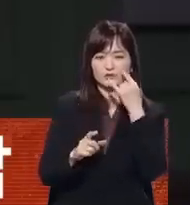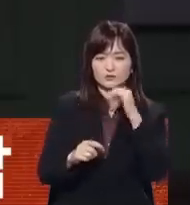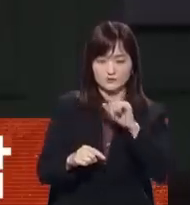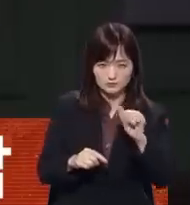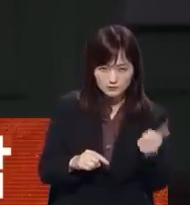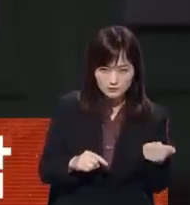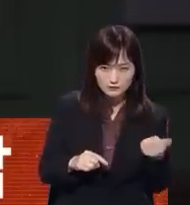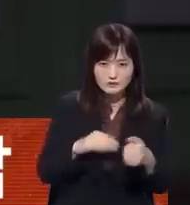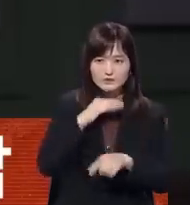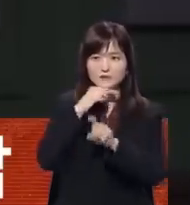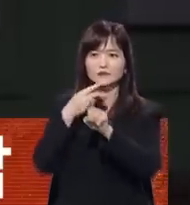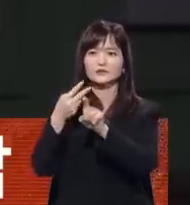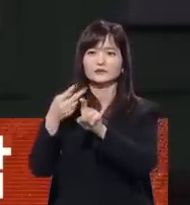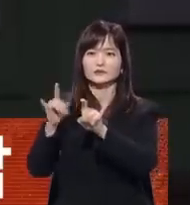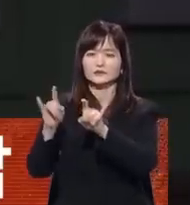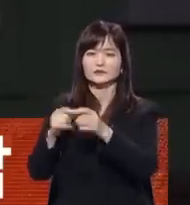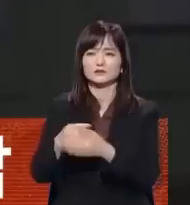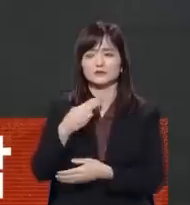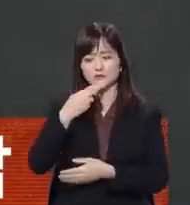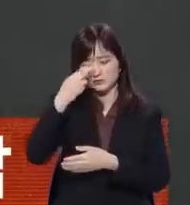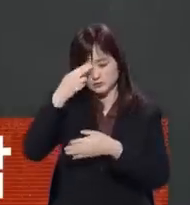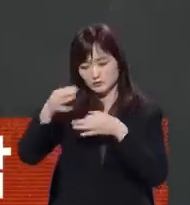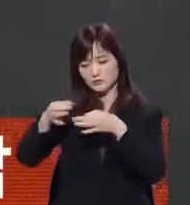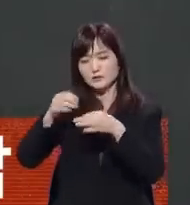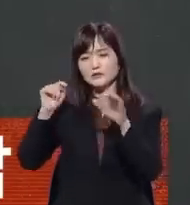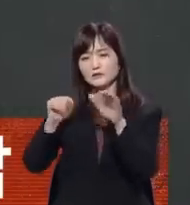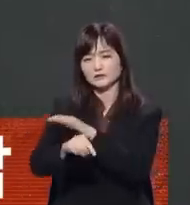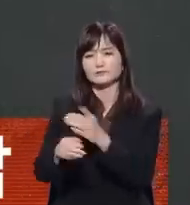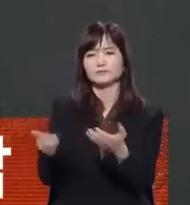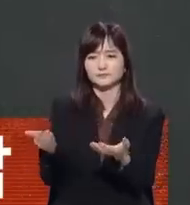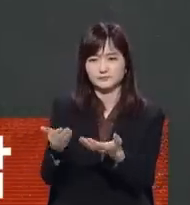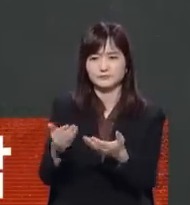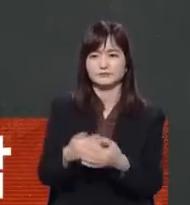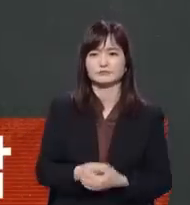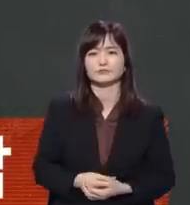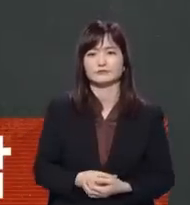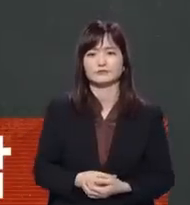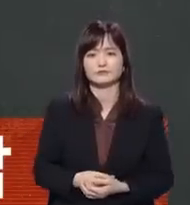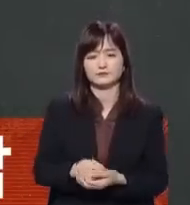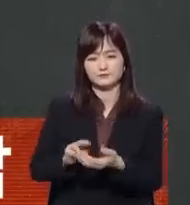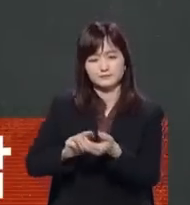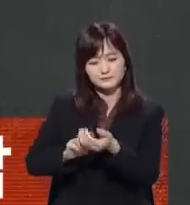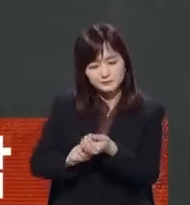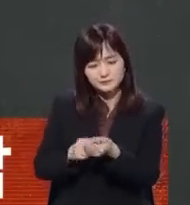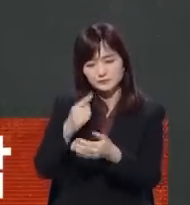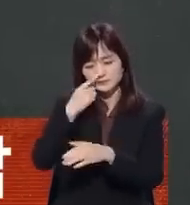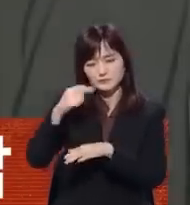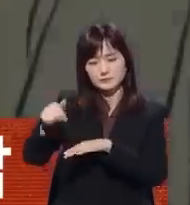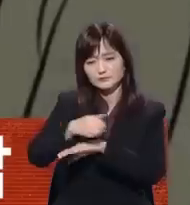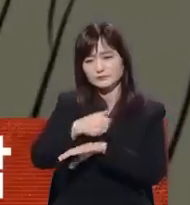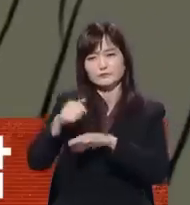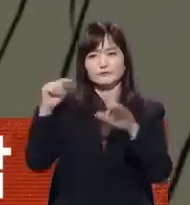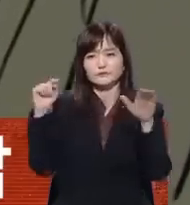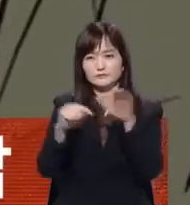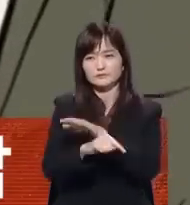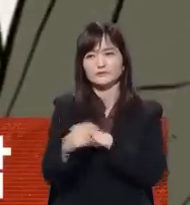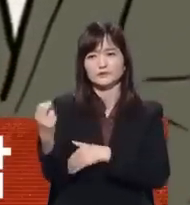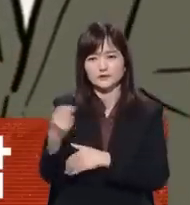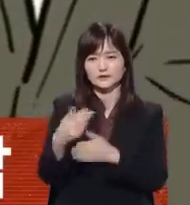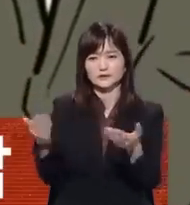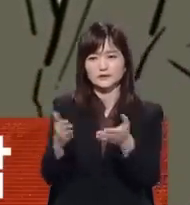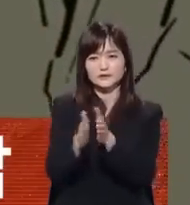어릴 때부터 10대 때부터 유흥업소에서 일을 하게 되는데요 그러면서도 미용학원을 다니면서 제기를 위한 노력이 좀 있었던 것